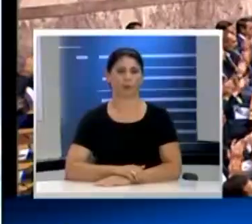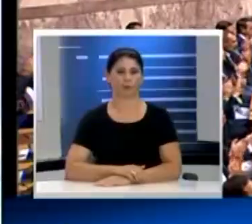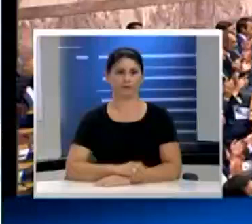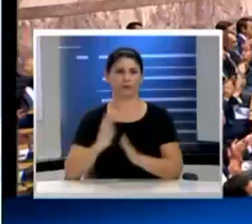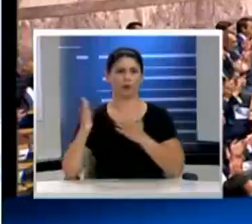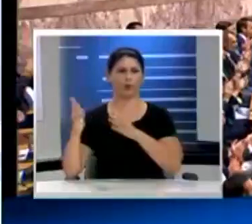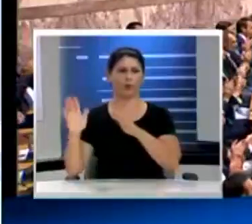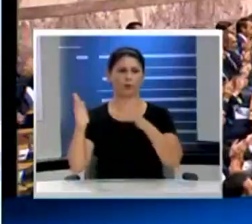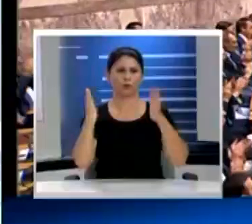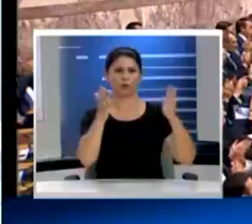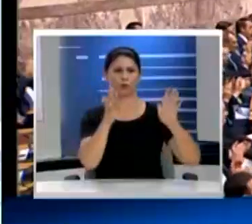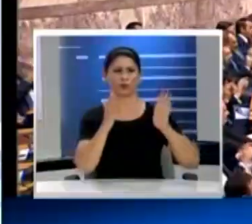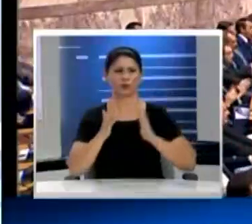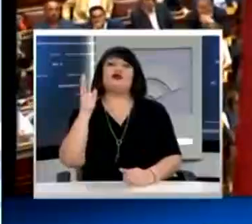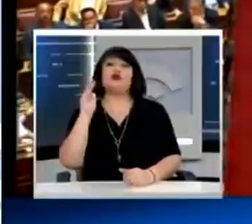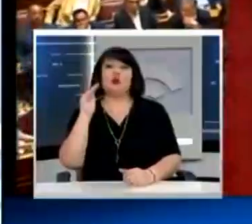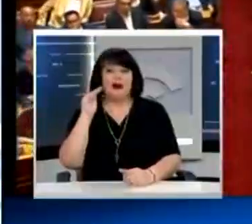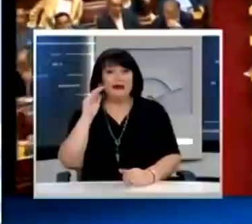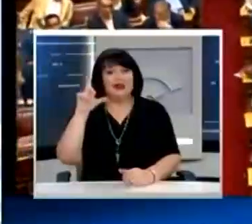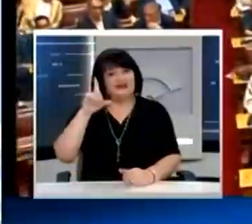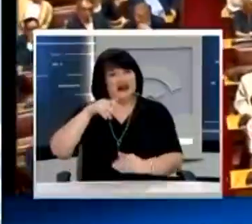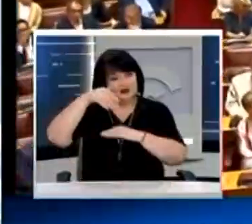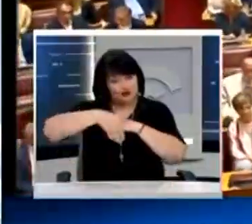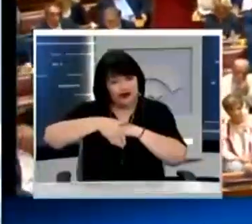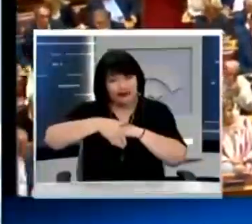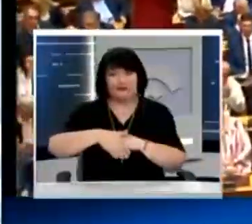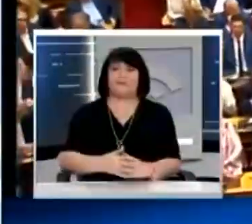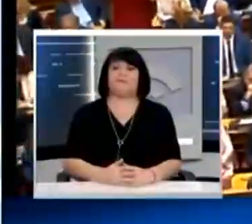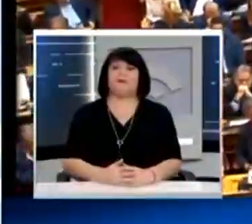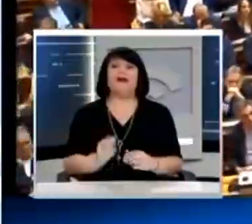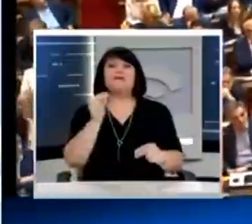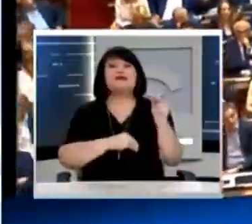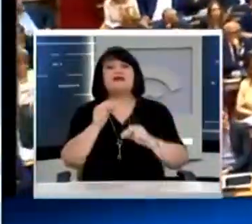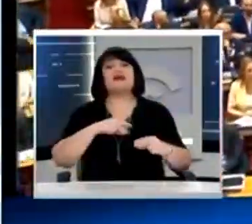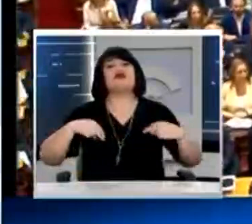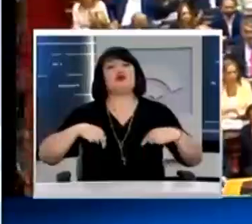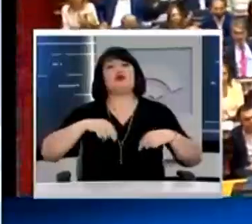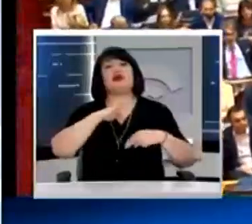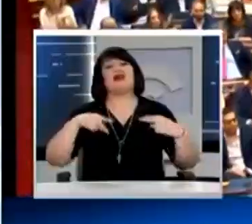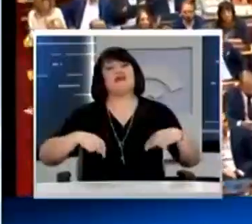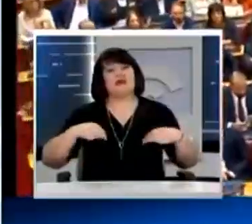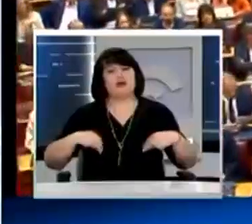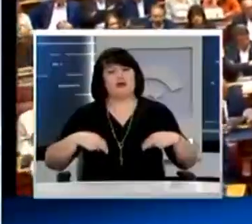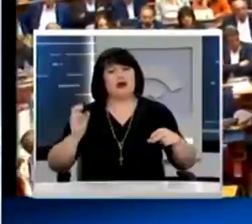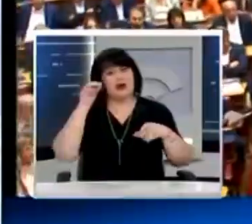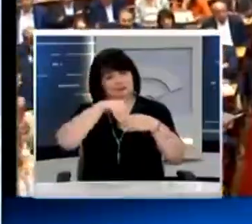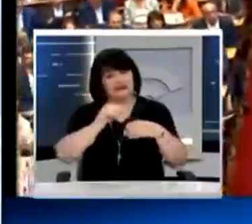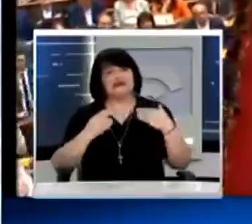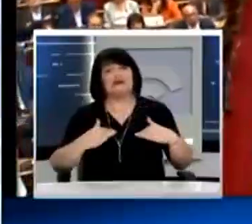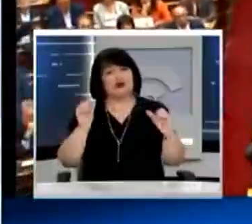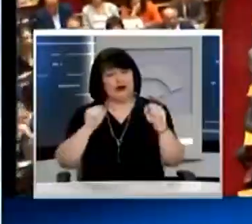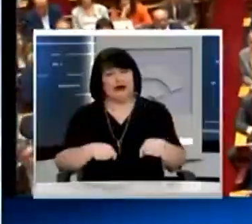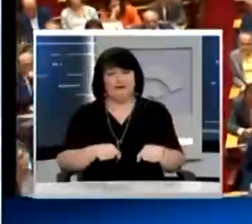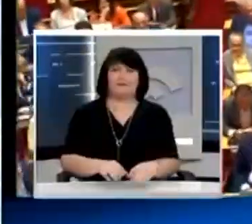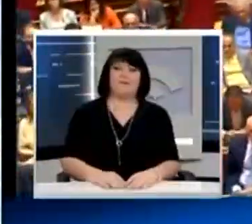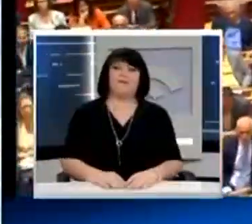το Κίνημα Αλλαγής και η Ελληνική Λύση. Όχι, λέει ο ΣΥΡΙΖΑ. Το Κομμουνιστικό Κόμμα, οι πληροφορίες μας λένε ότι θα αποχωρήσει πριν από